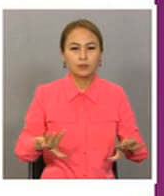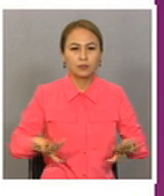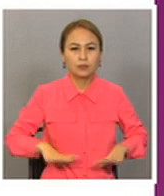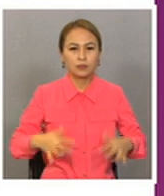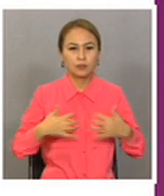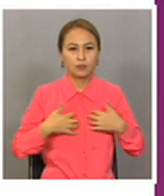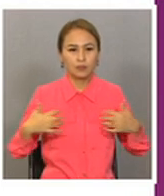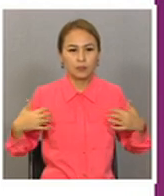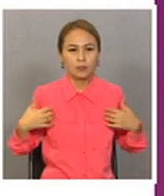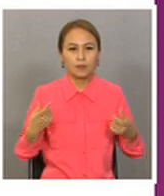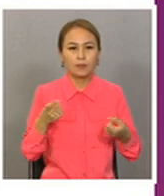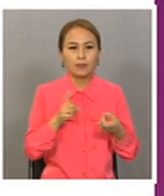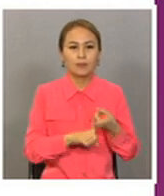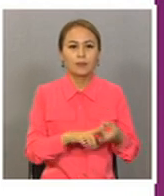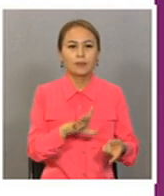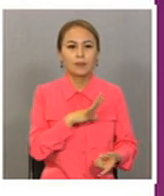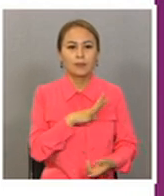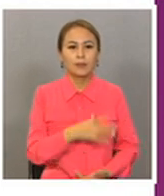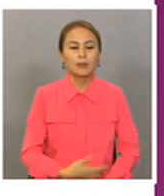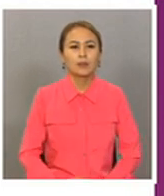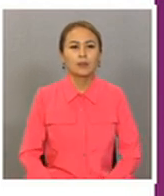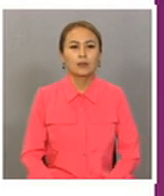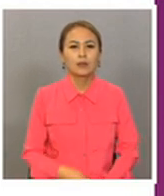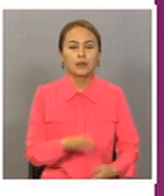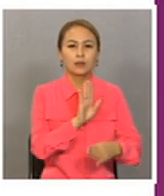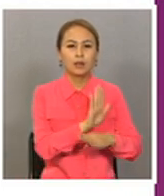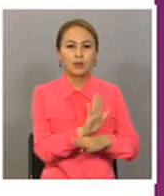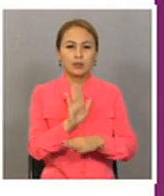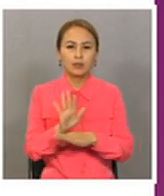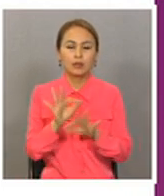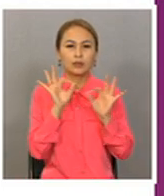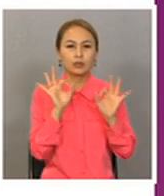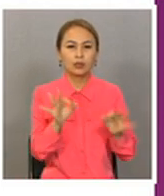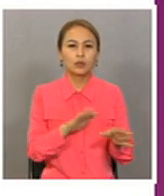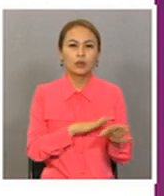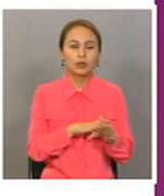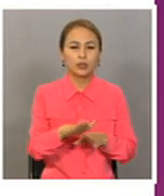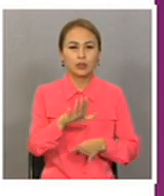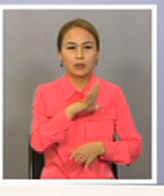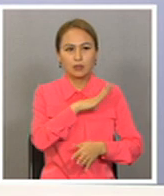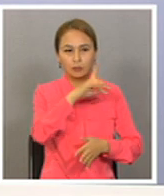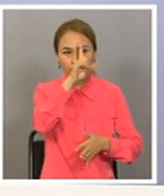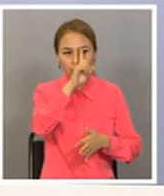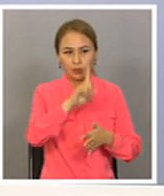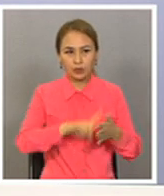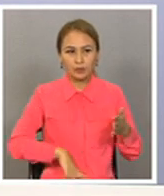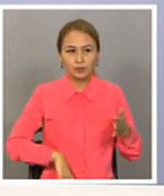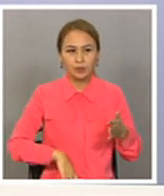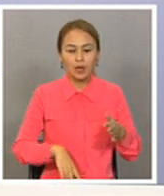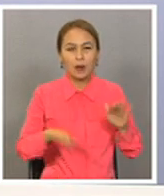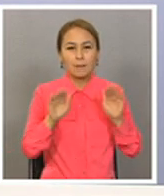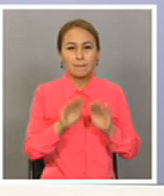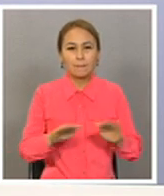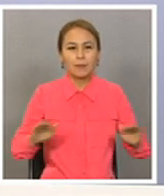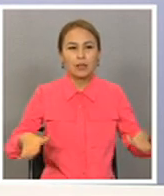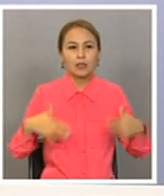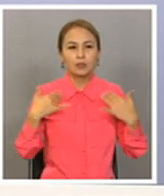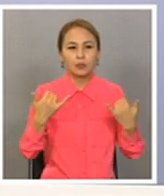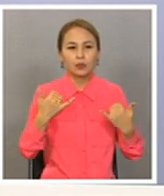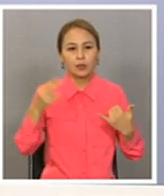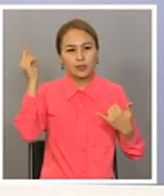байланыстырды. Өте жақсы балалар, тапсырманы дұрыс орындадыңыздар деп ойлаймын. Балалар, бүгінгі